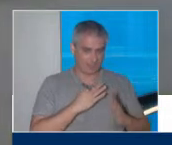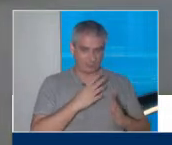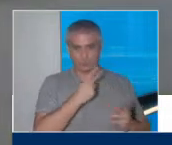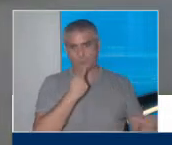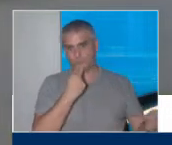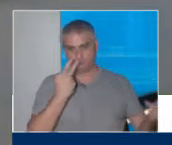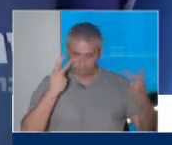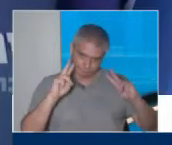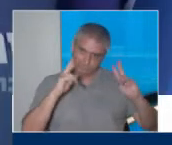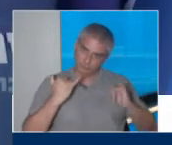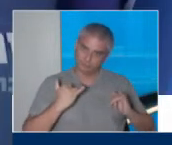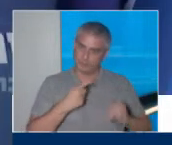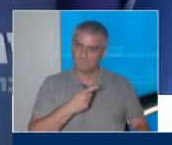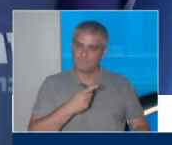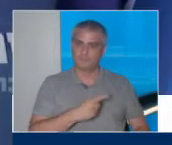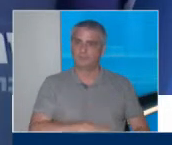עכשיו מלחמה?